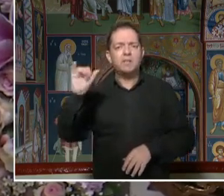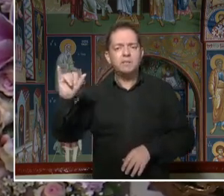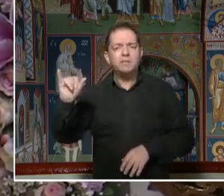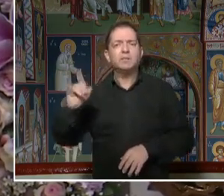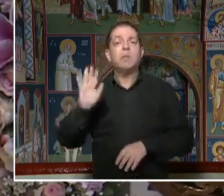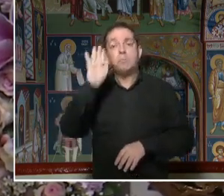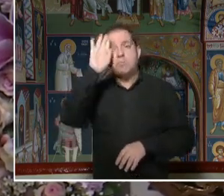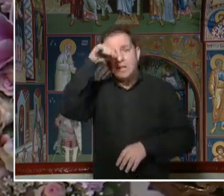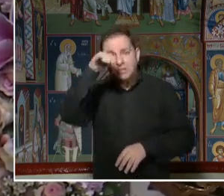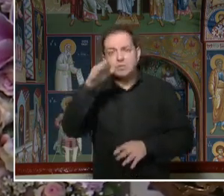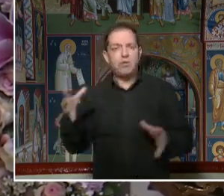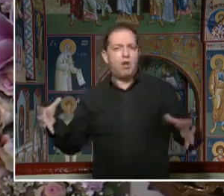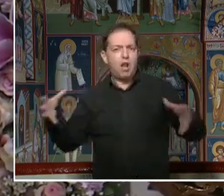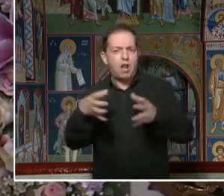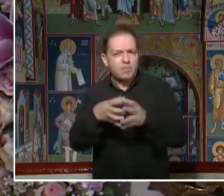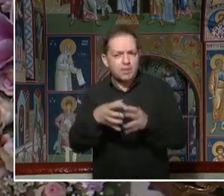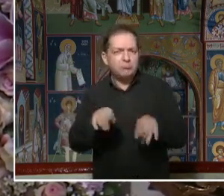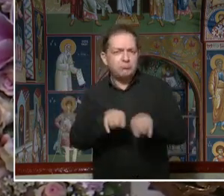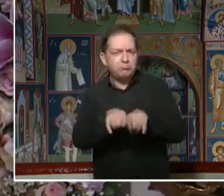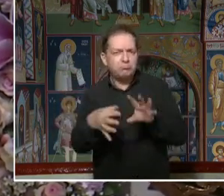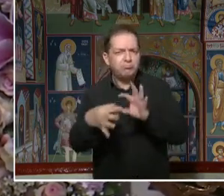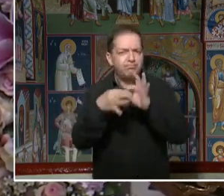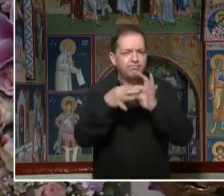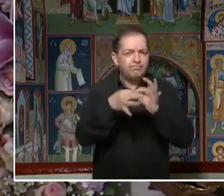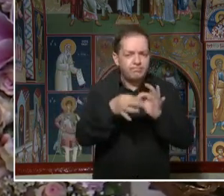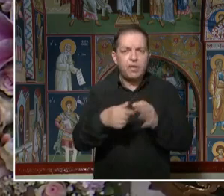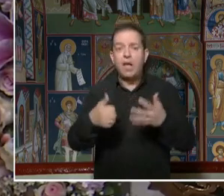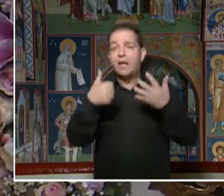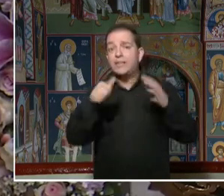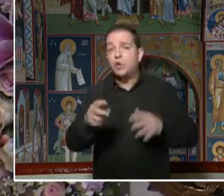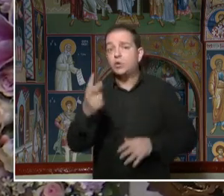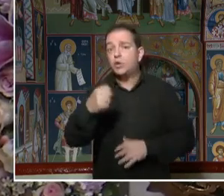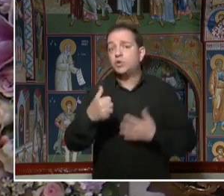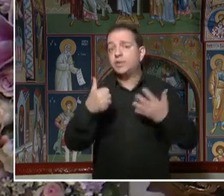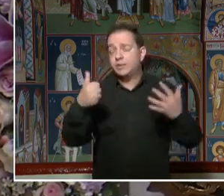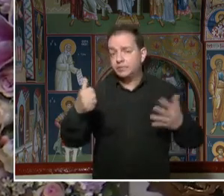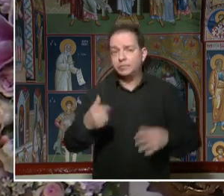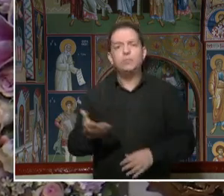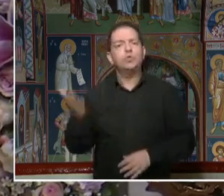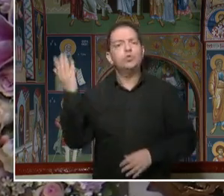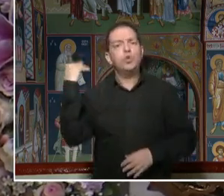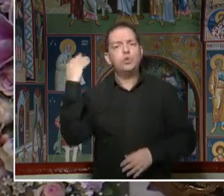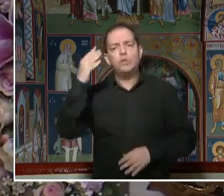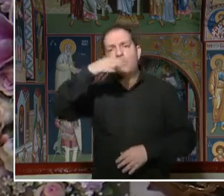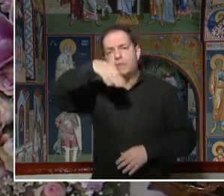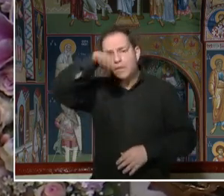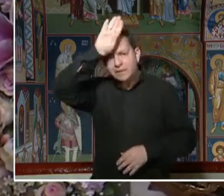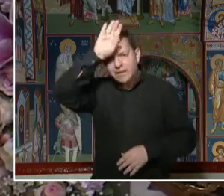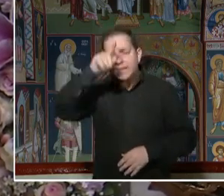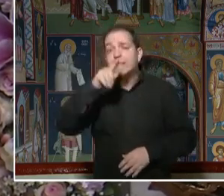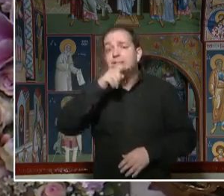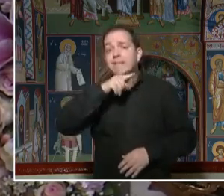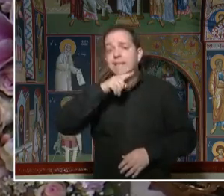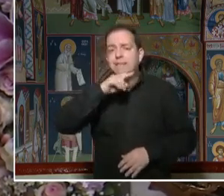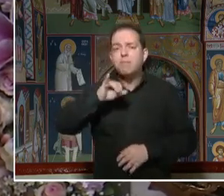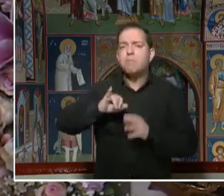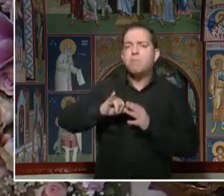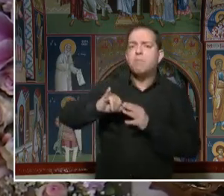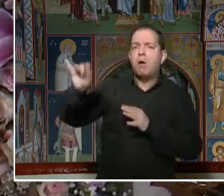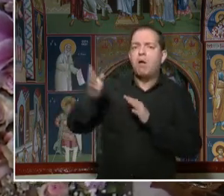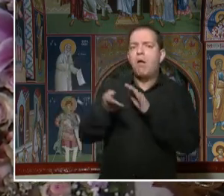έτος 626. Ο αυτοκράτορας Ηράκλειος ήταν πολύ μακριά,